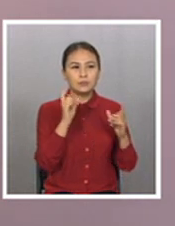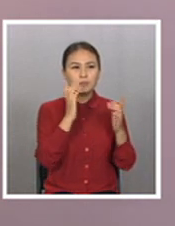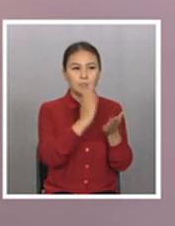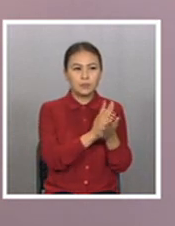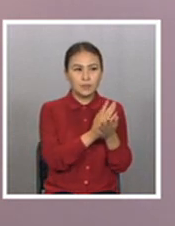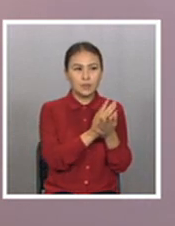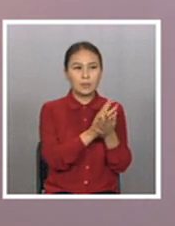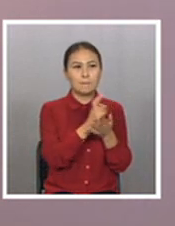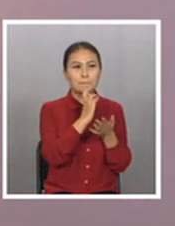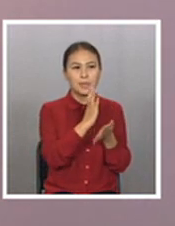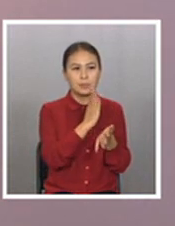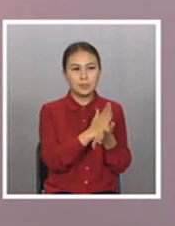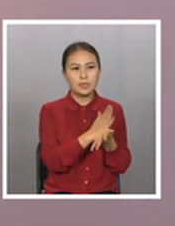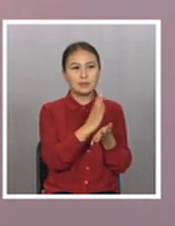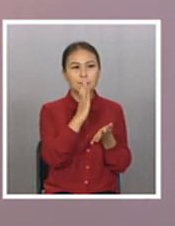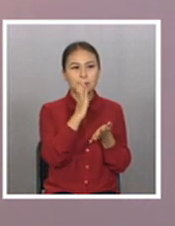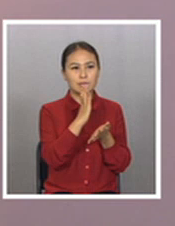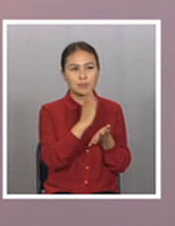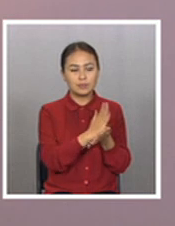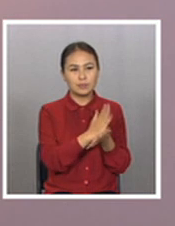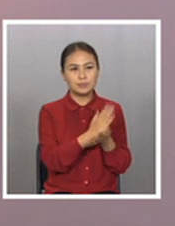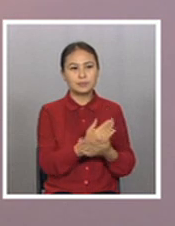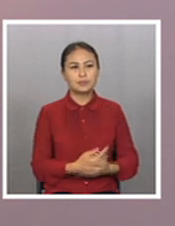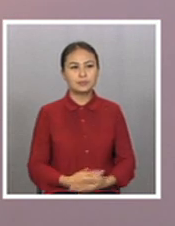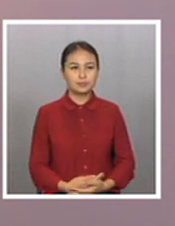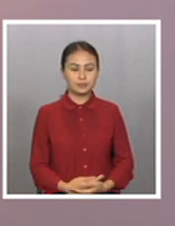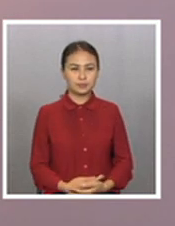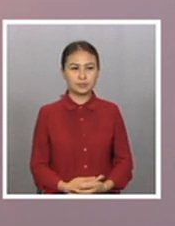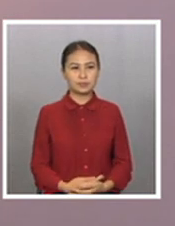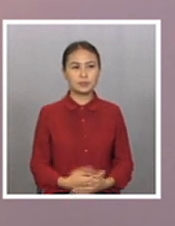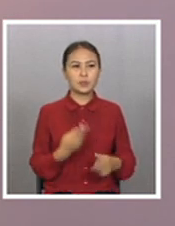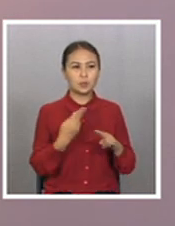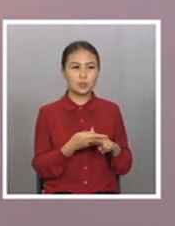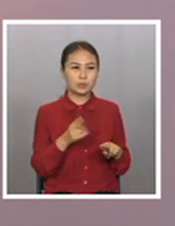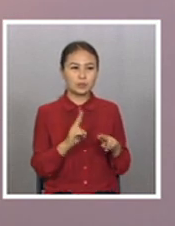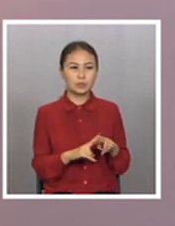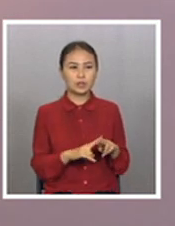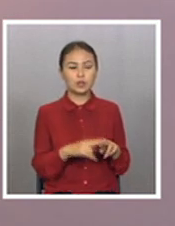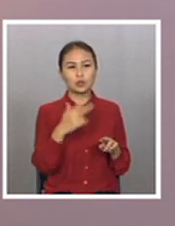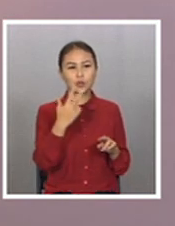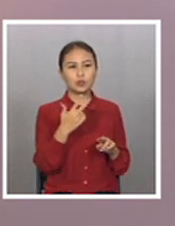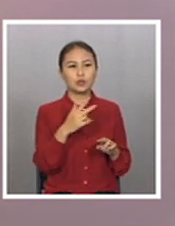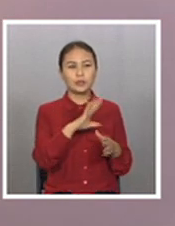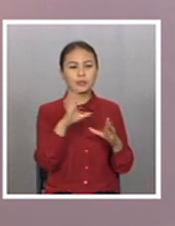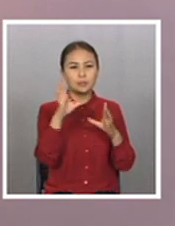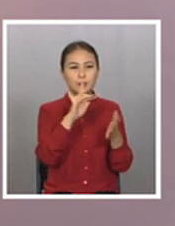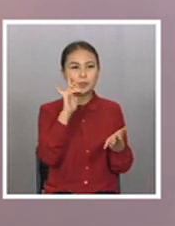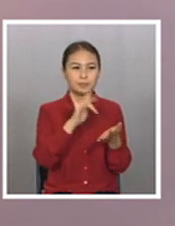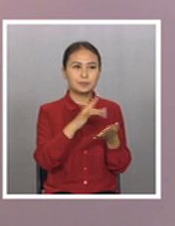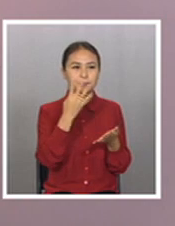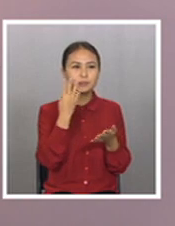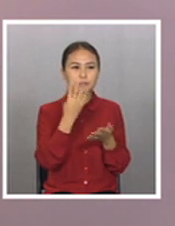В жиынында бар, және С жиынында бар. Сондықтан да үш жиынға да ортақ